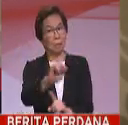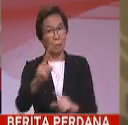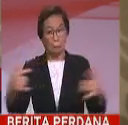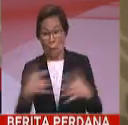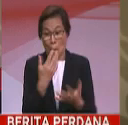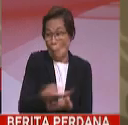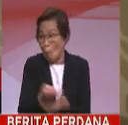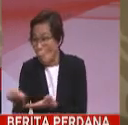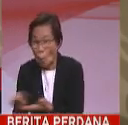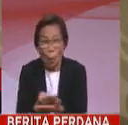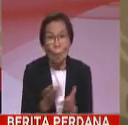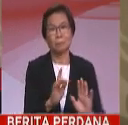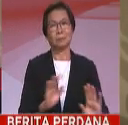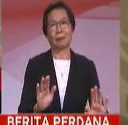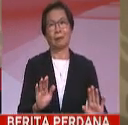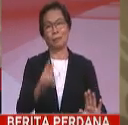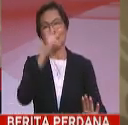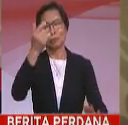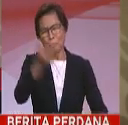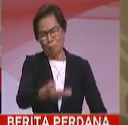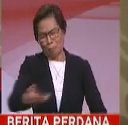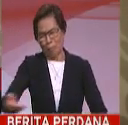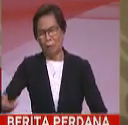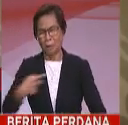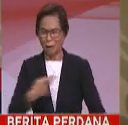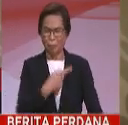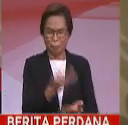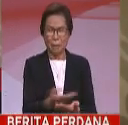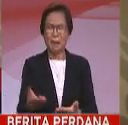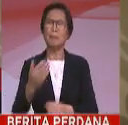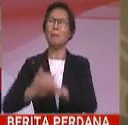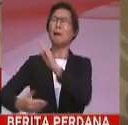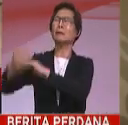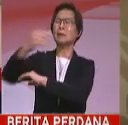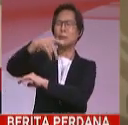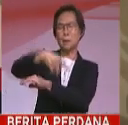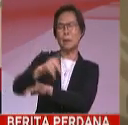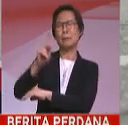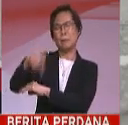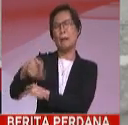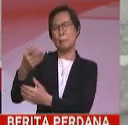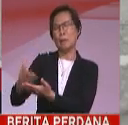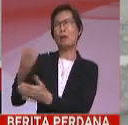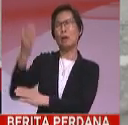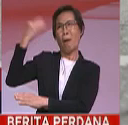sebab lagipun barang yang kita beli masa PKP lepas pun masih ada lagi.